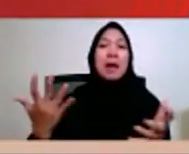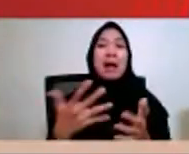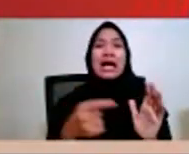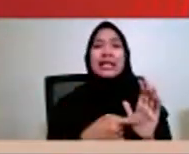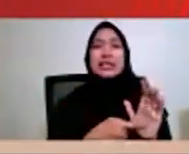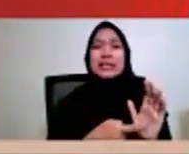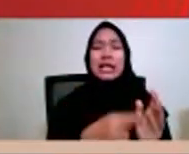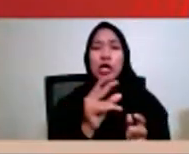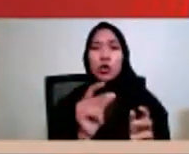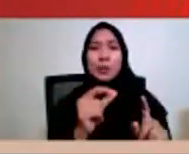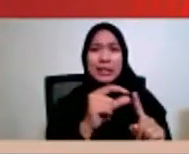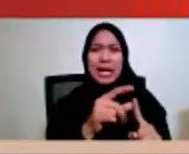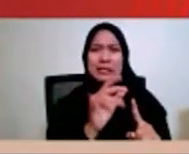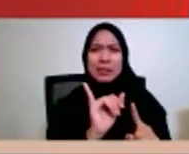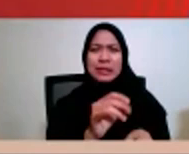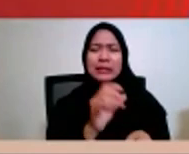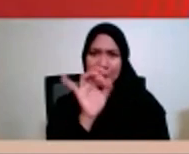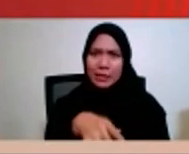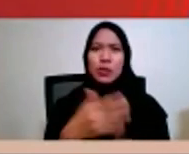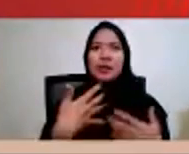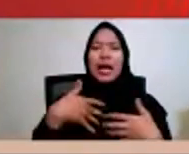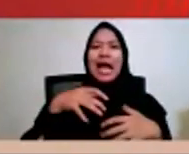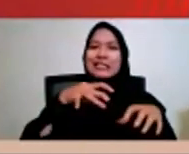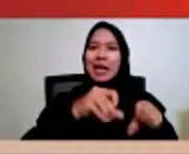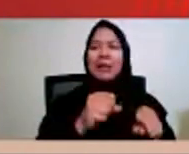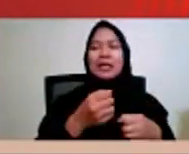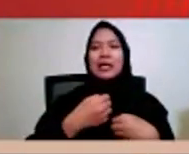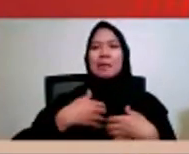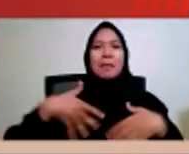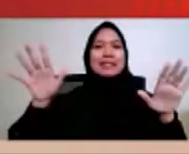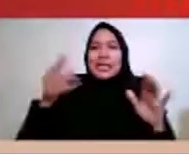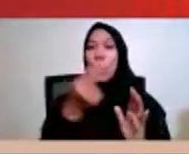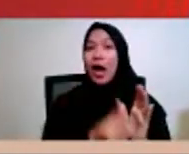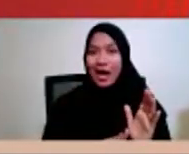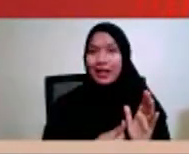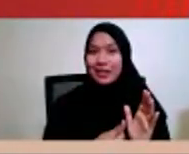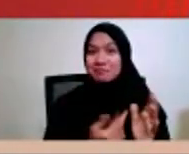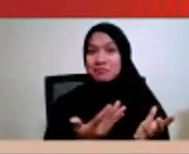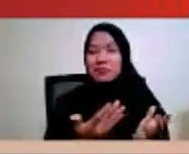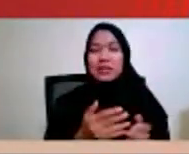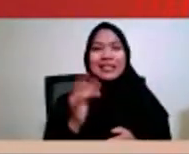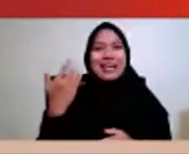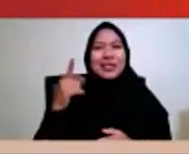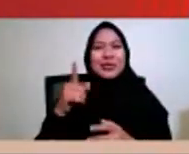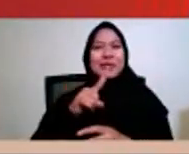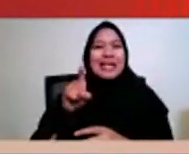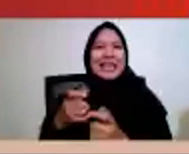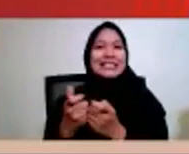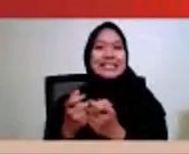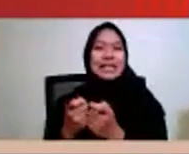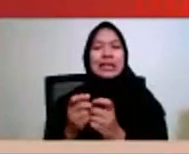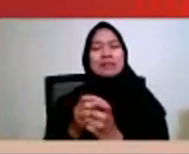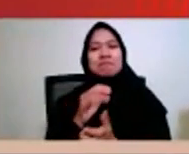akan dianggap sebagai ancaman terhadap kebebasan keuangan juga app itu tadi pertanyaan dari kolom cat bapak mohon izin untuk